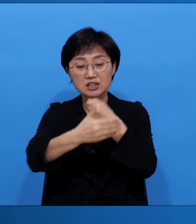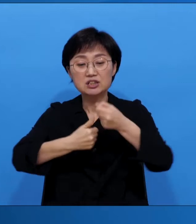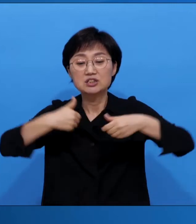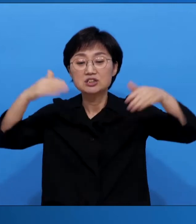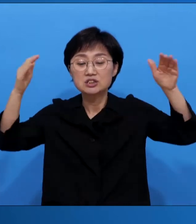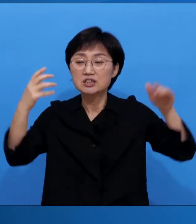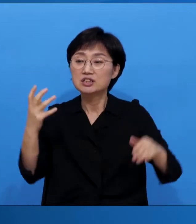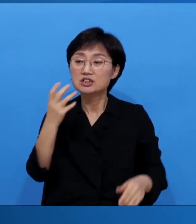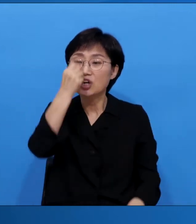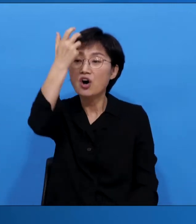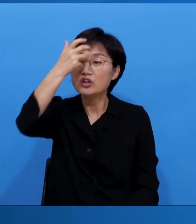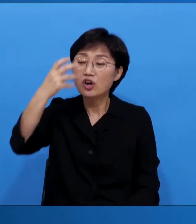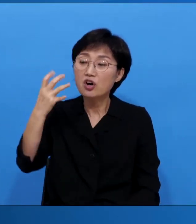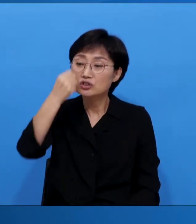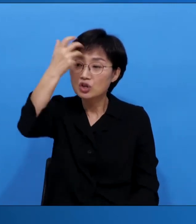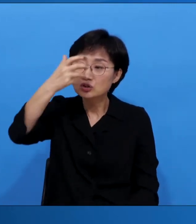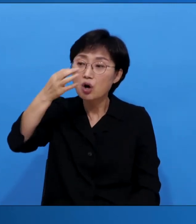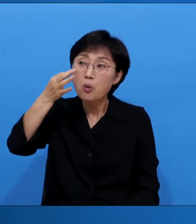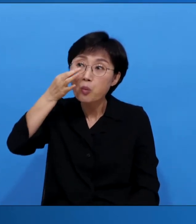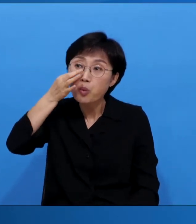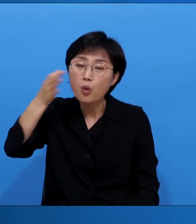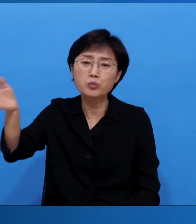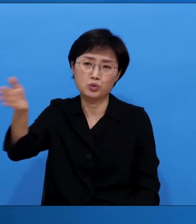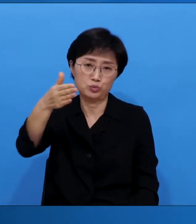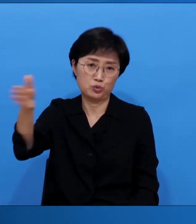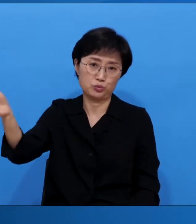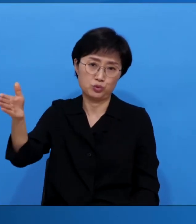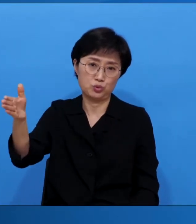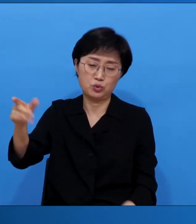the invisible working of the Holy Spirit? 그러니까